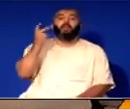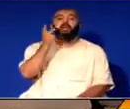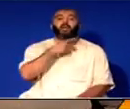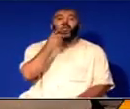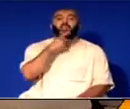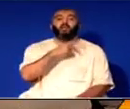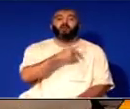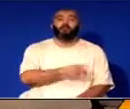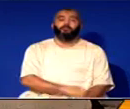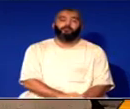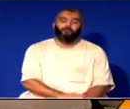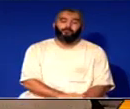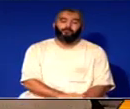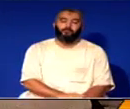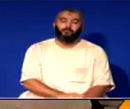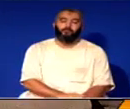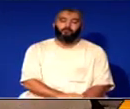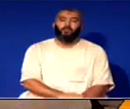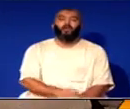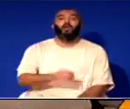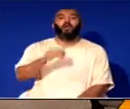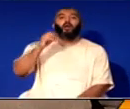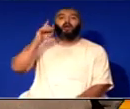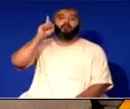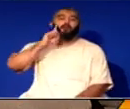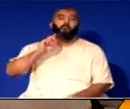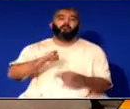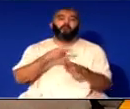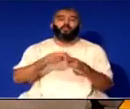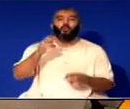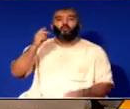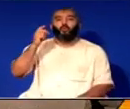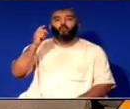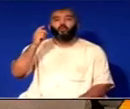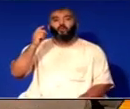السلام عليكم ورحمة الله تعالى وبركاته. أهلا أمال.